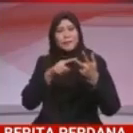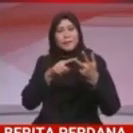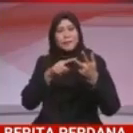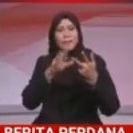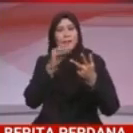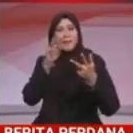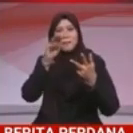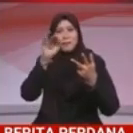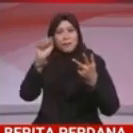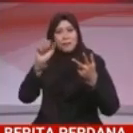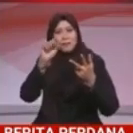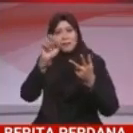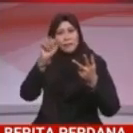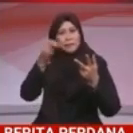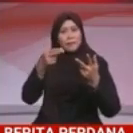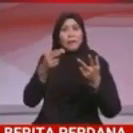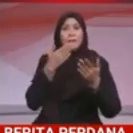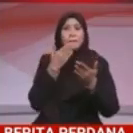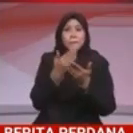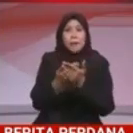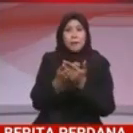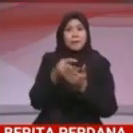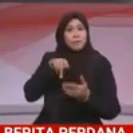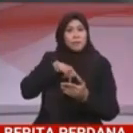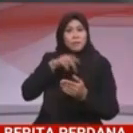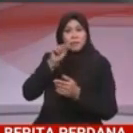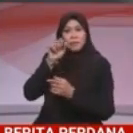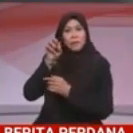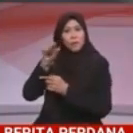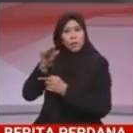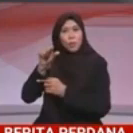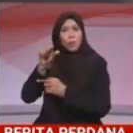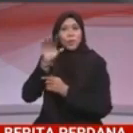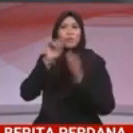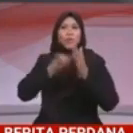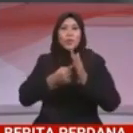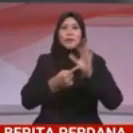juga Mia Sara. Baik Punya Ahlong memulakan penggambaran